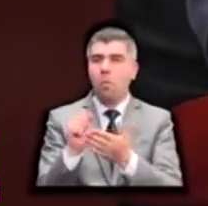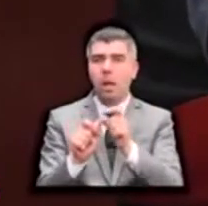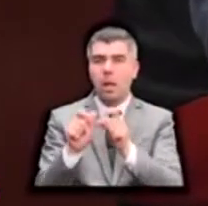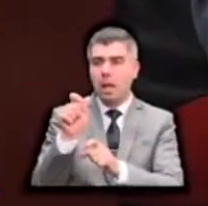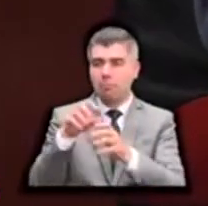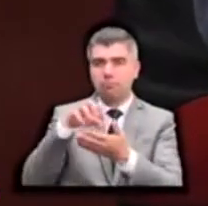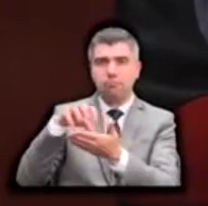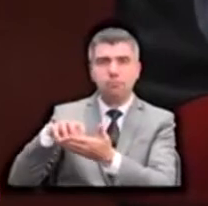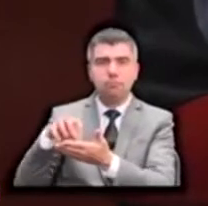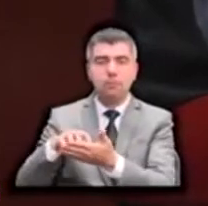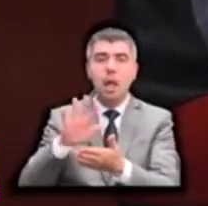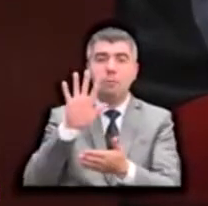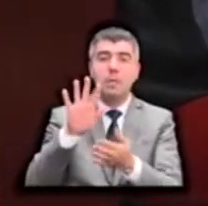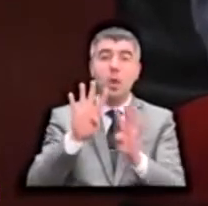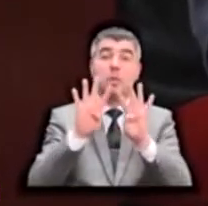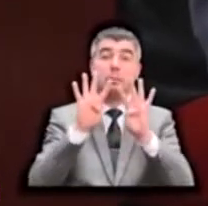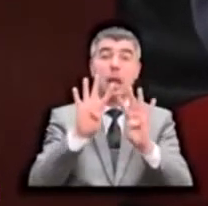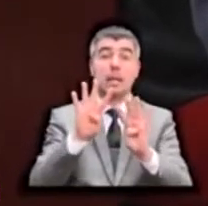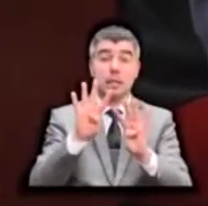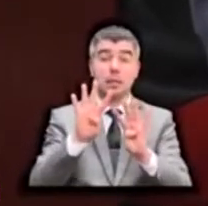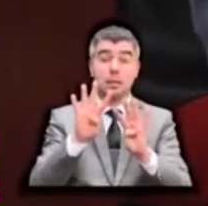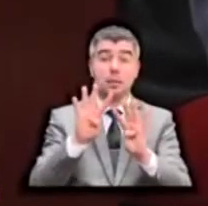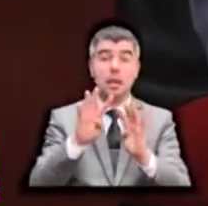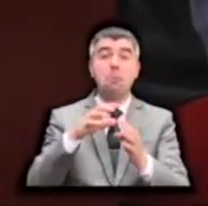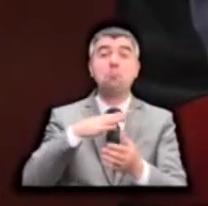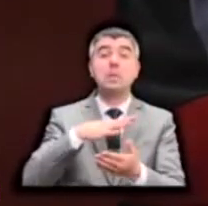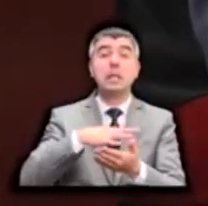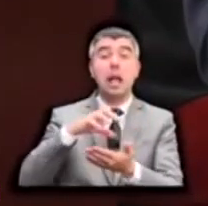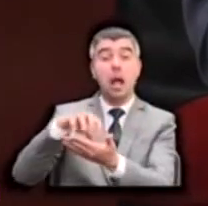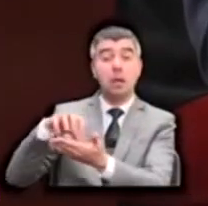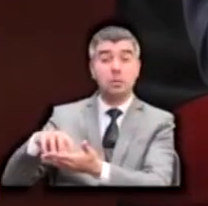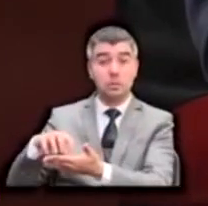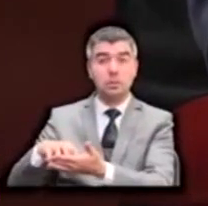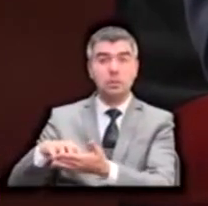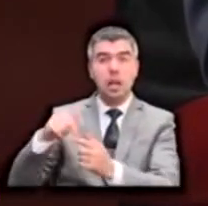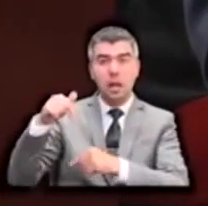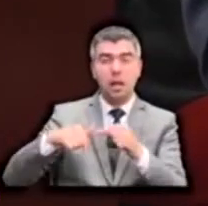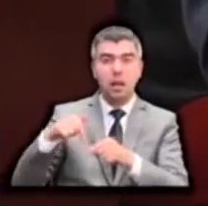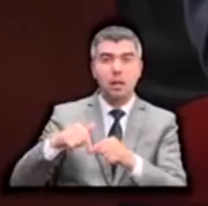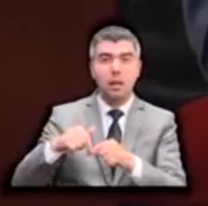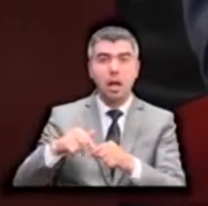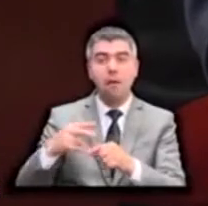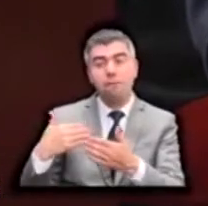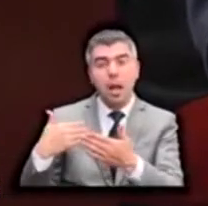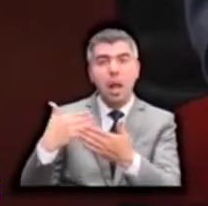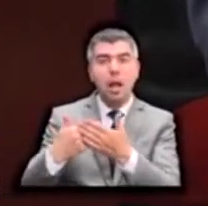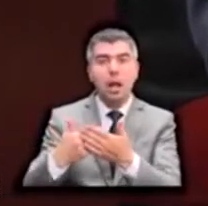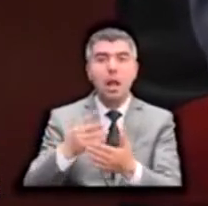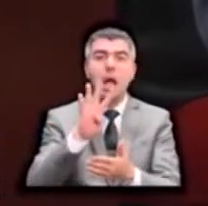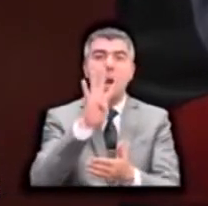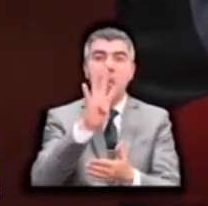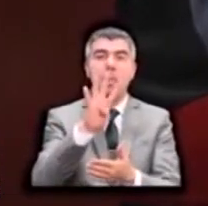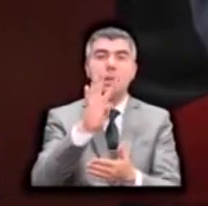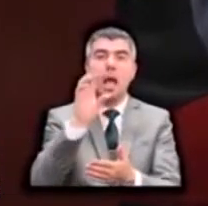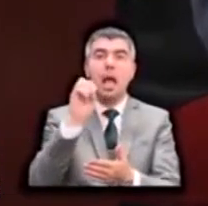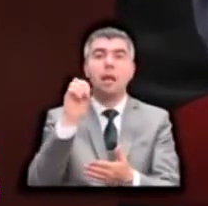المتواجدة ب 85 مدينة ومركز حضاري، وما يمثل حسب التحيينات الأخيرة 400,000 أسرة